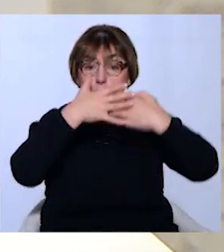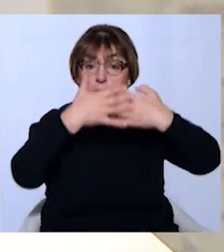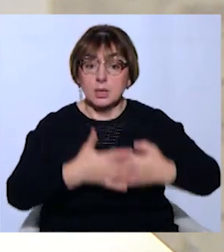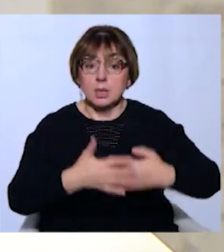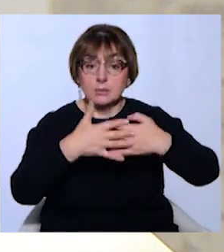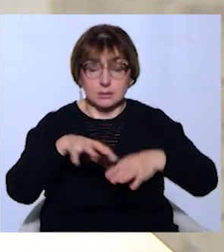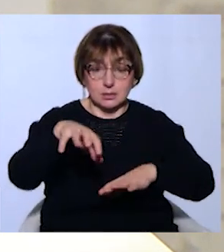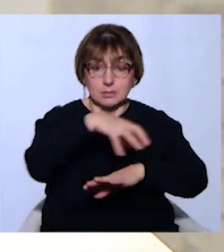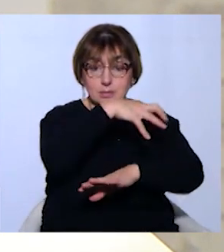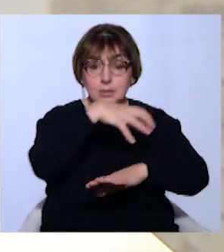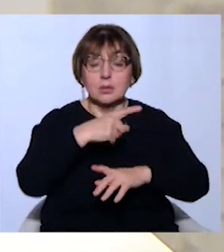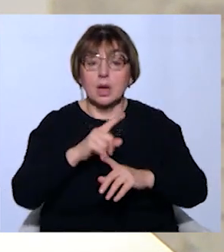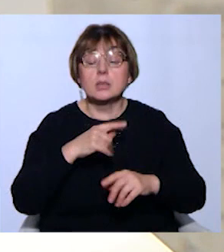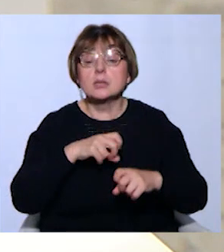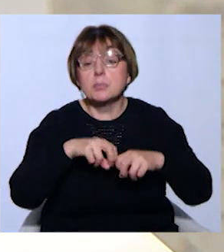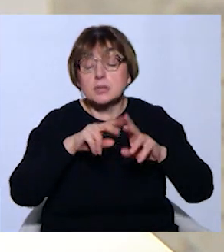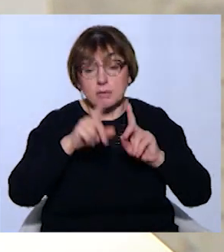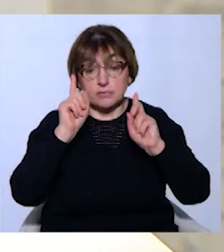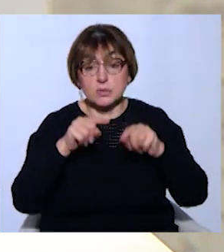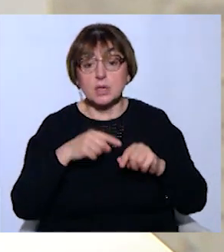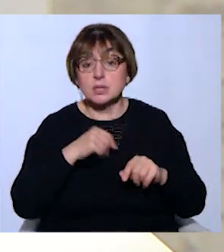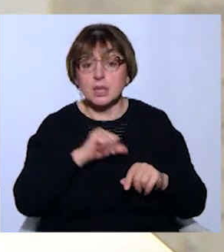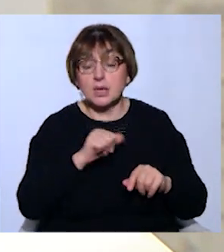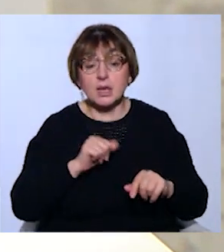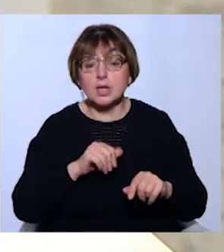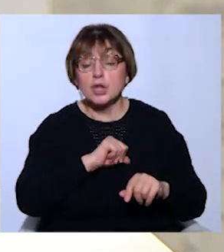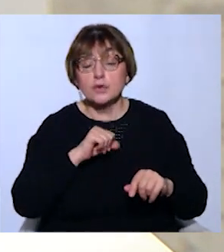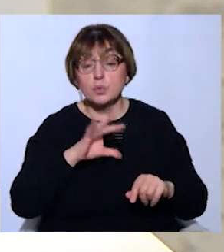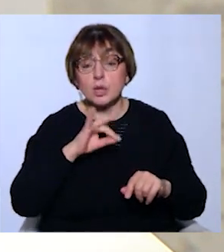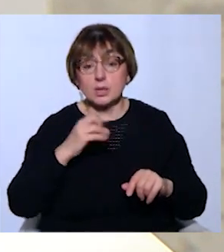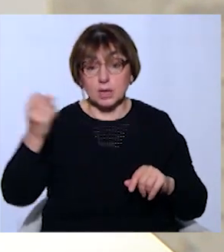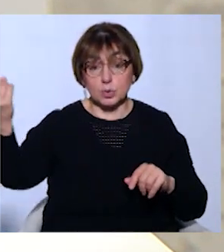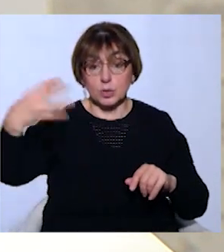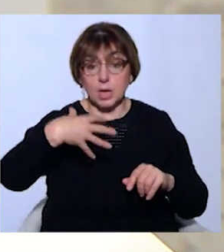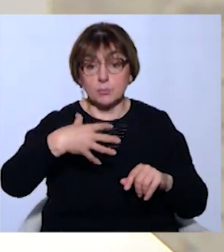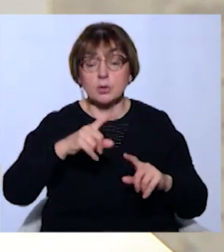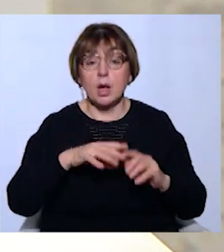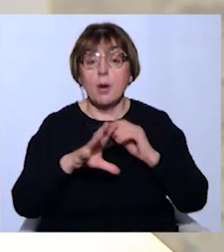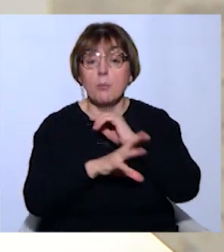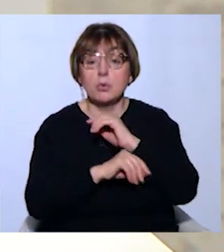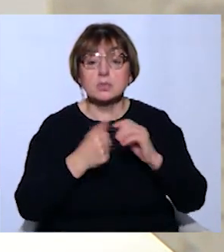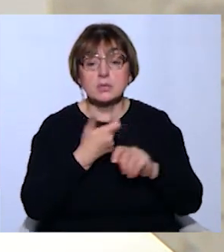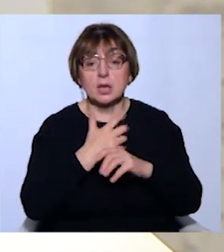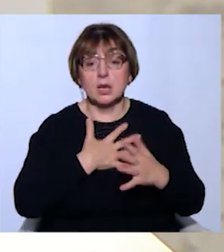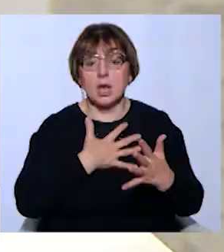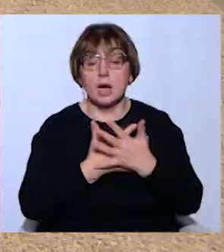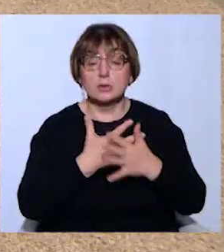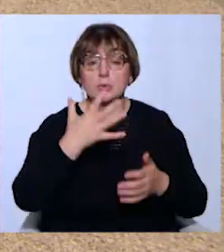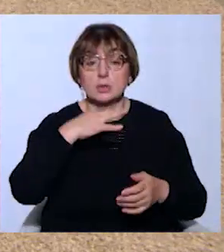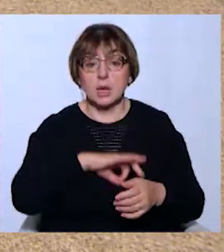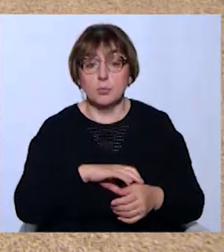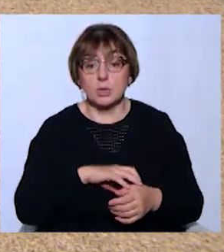არის რადიოაქტიური გამოსხივება. გარდა ამისა ბოლო დროს ძალიან აქტიურად